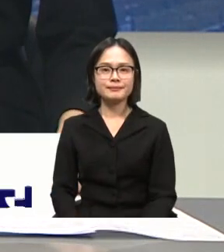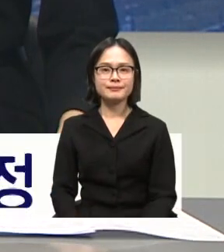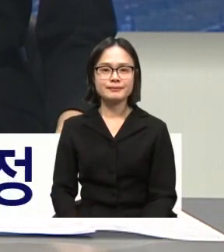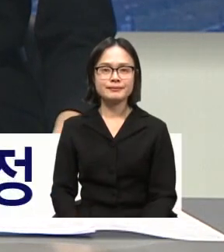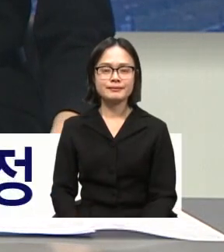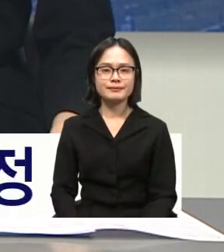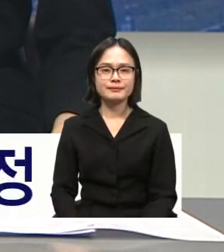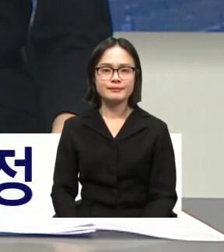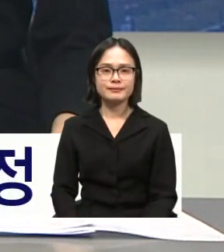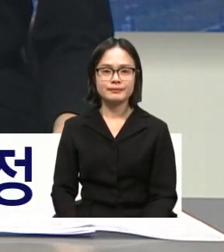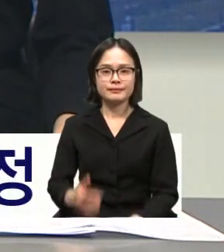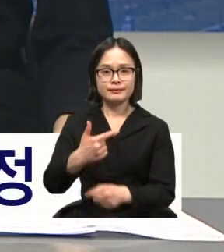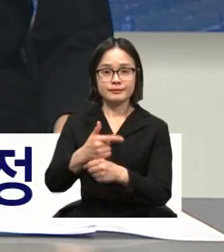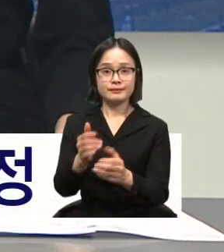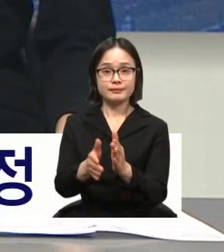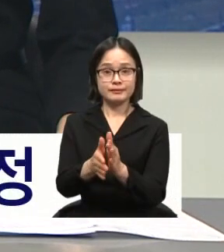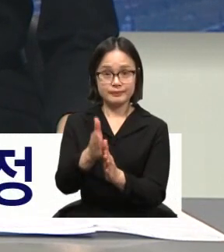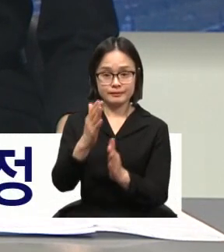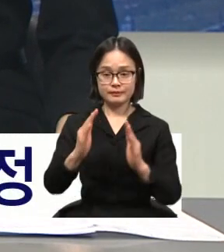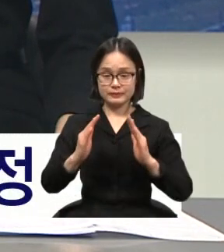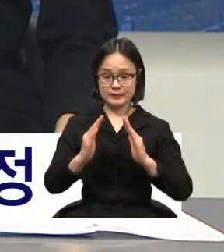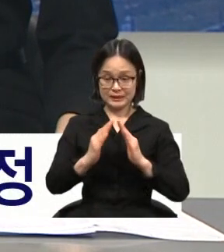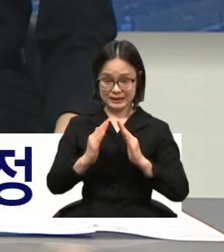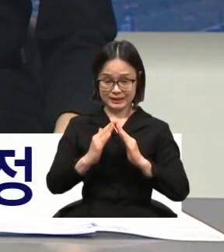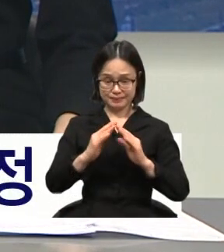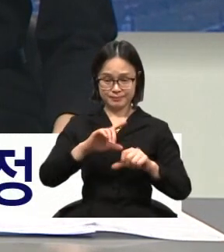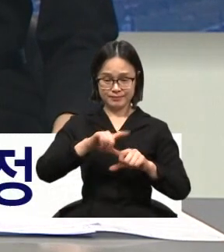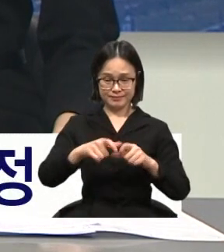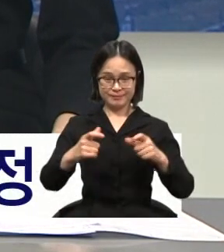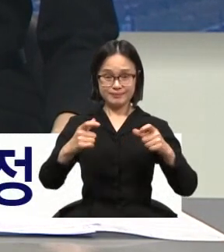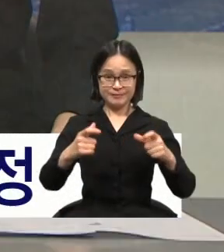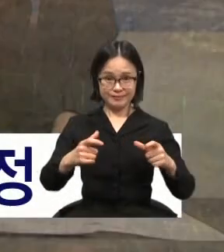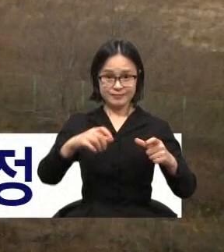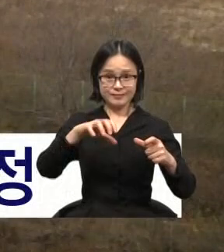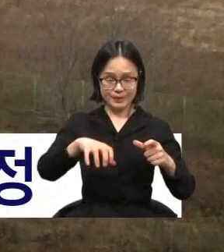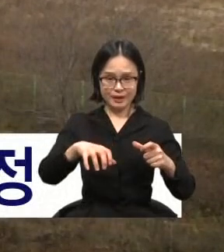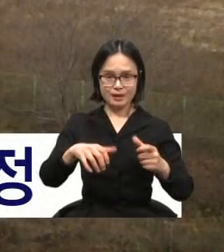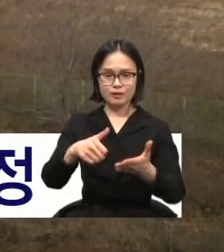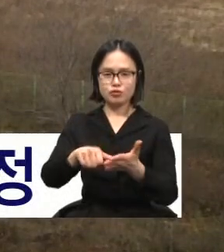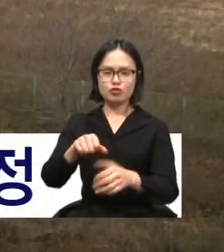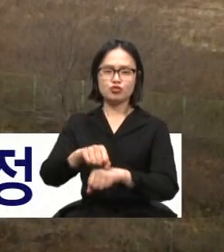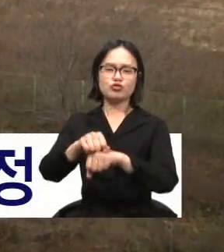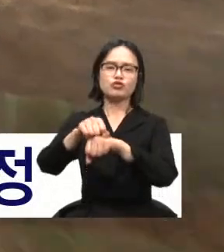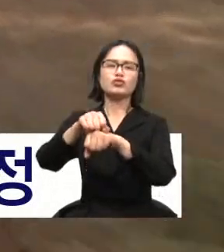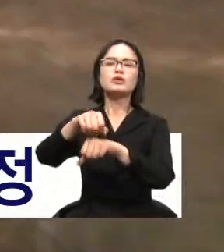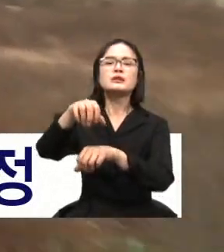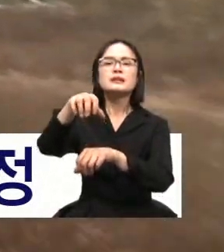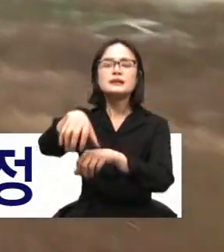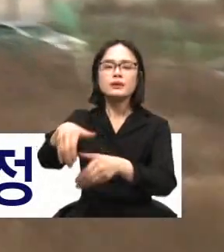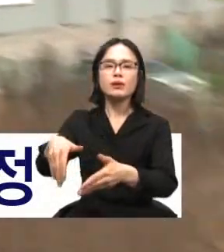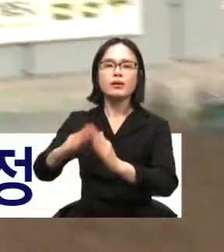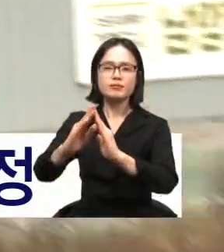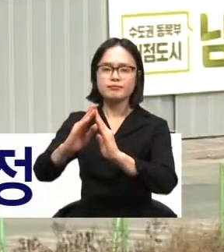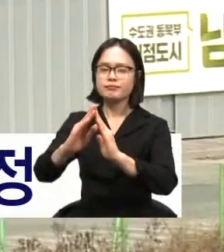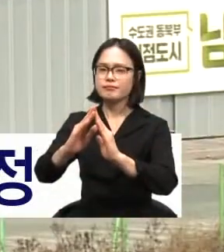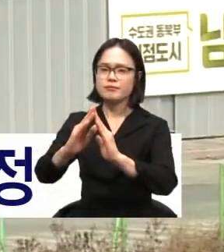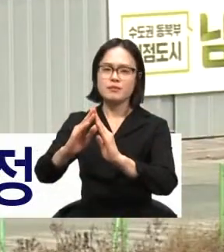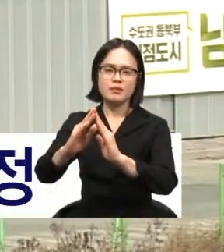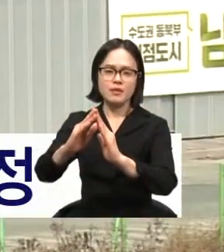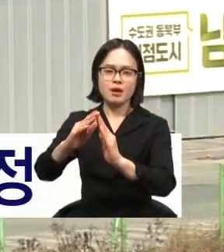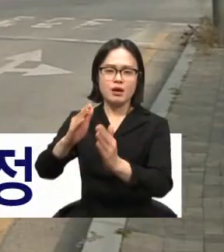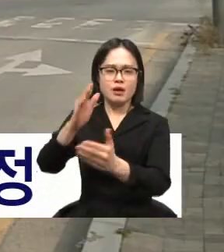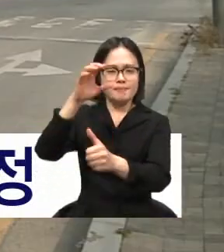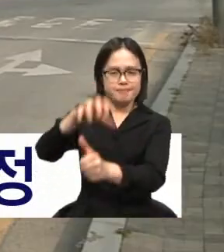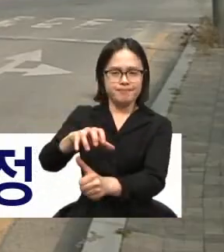남양주시는 주거 지역에 대형 물류 창고 입질을 제한하는 도시 계획 조례를 개정했습니다 개정된 조례에 따라